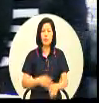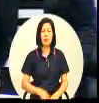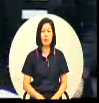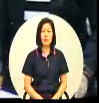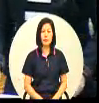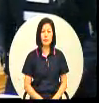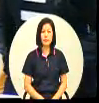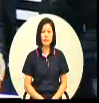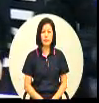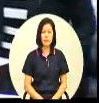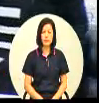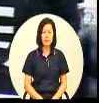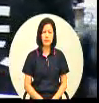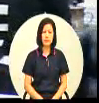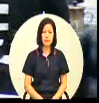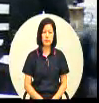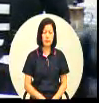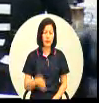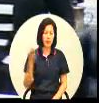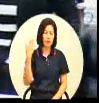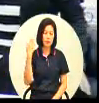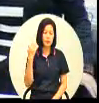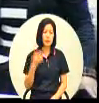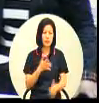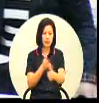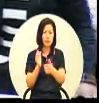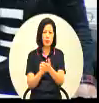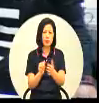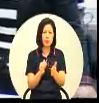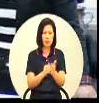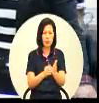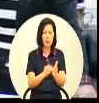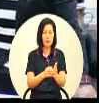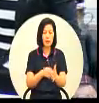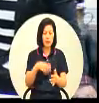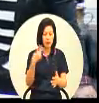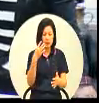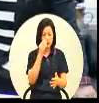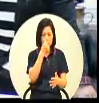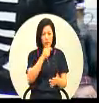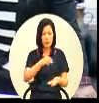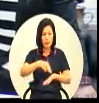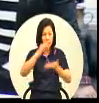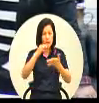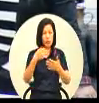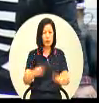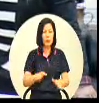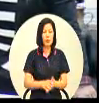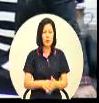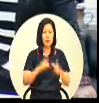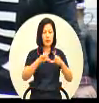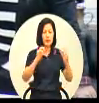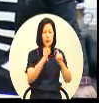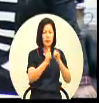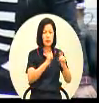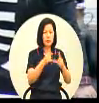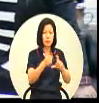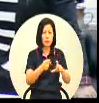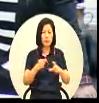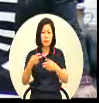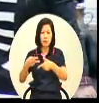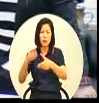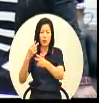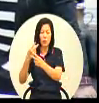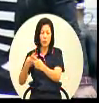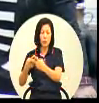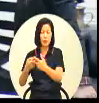呢，在上次会期完之后，有特别去提到啊。我们大社区跟仁武区的交界有一条永